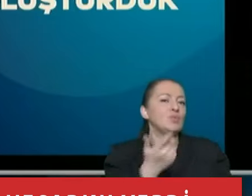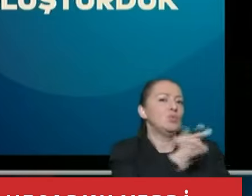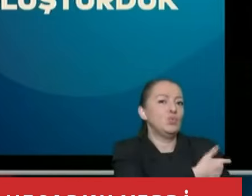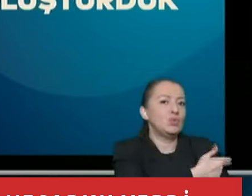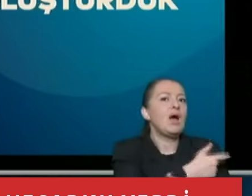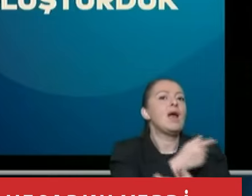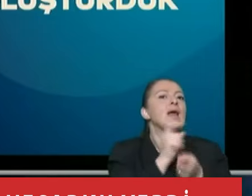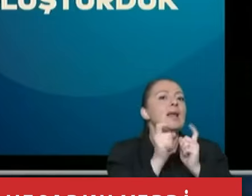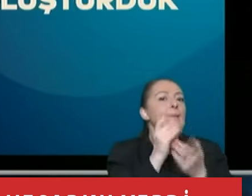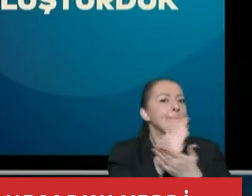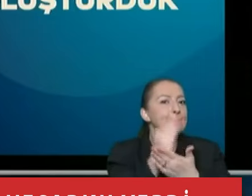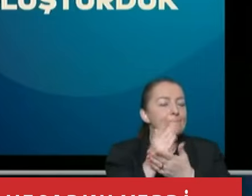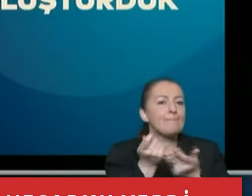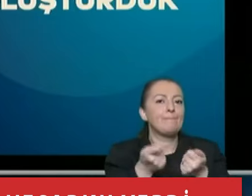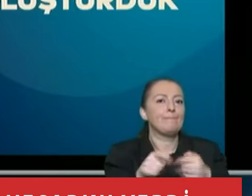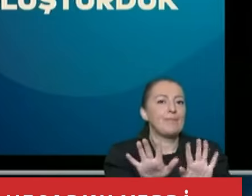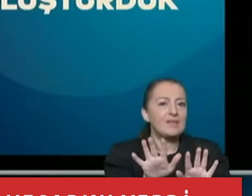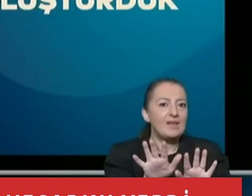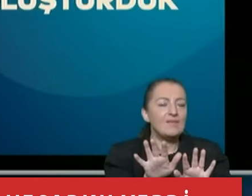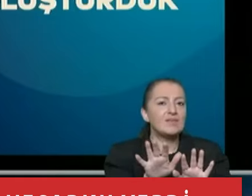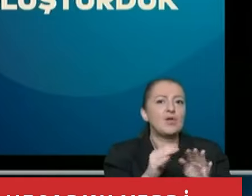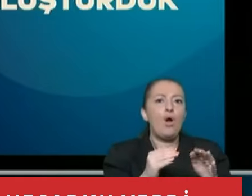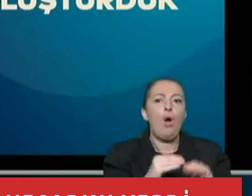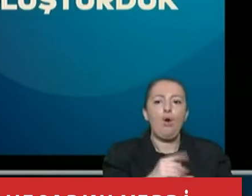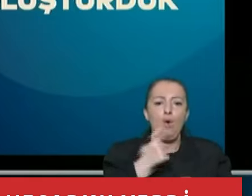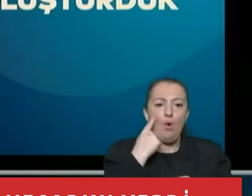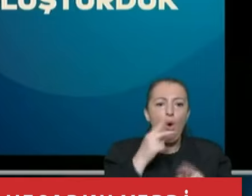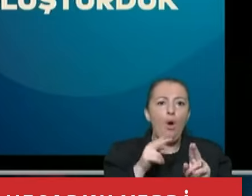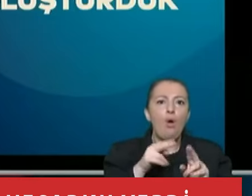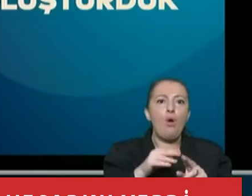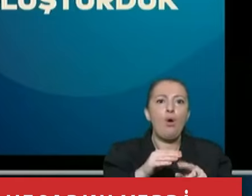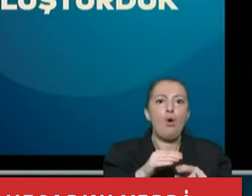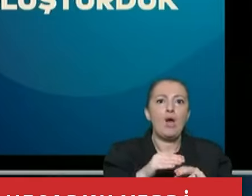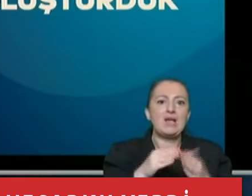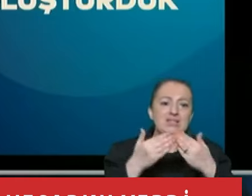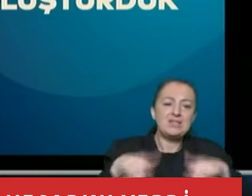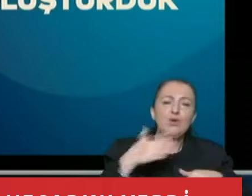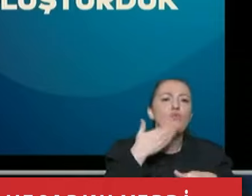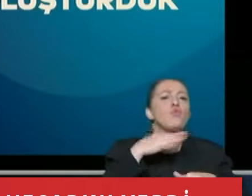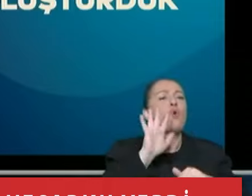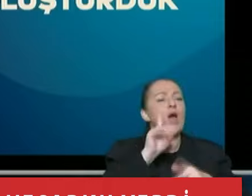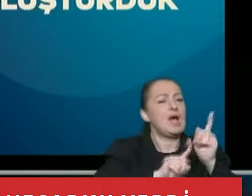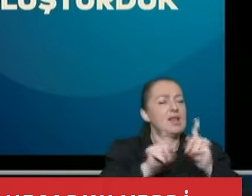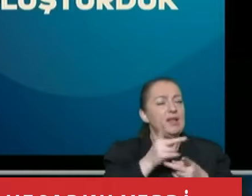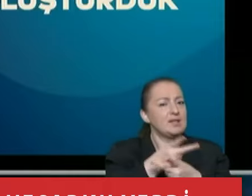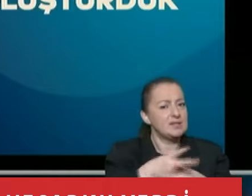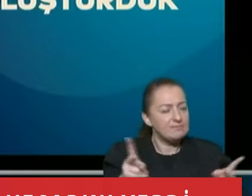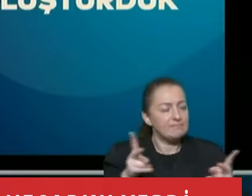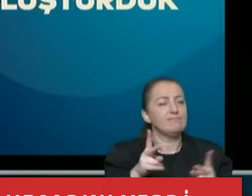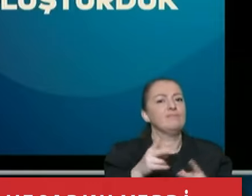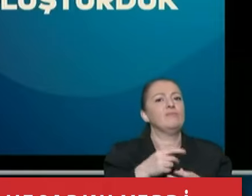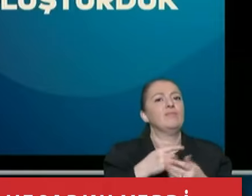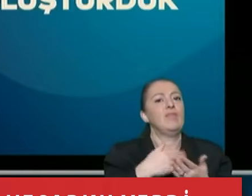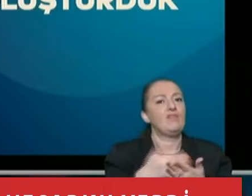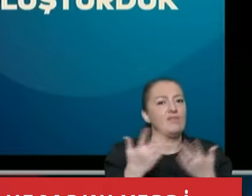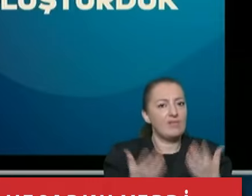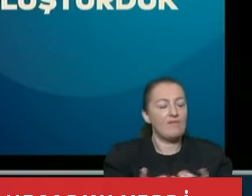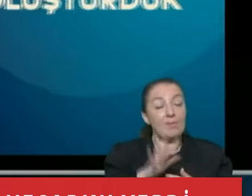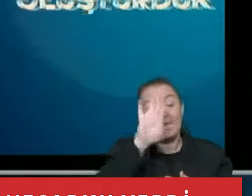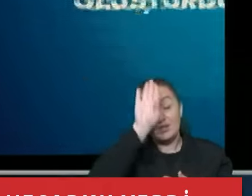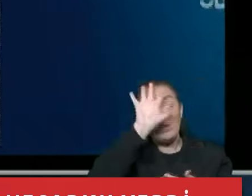ve kütüphanelerimiz de ücretsiz kotasız internet kullanımı hizmetlerimiz artarak devam etmektedir İstanbul'un